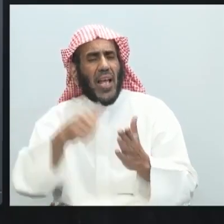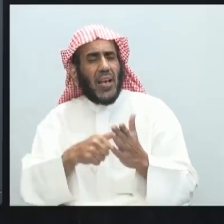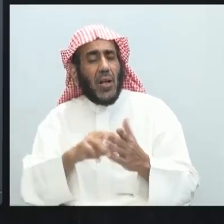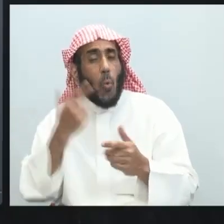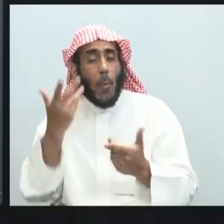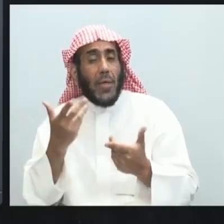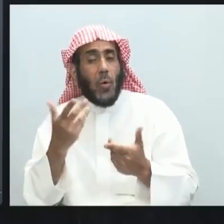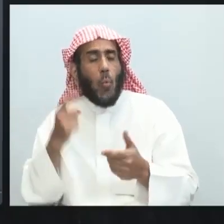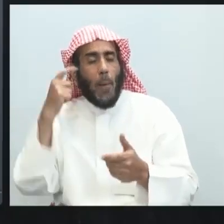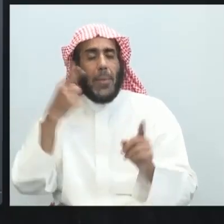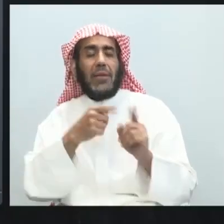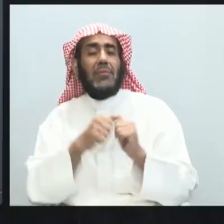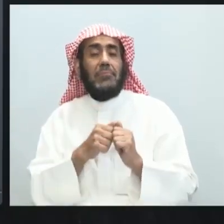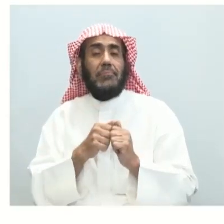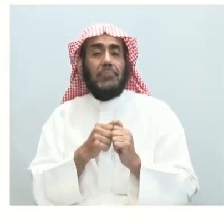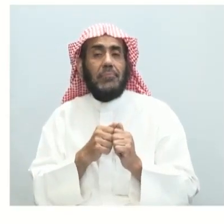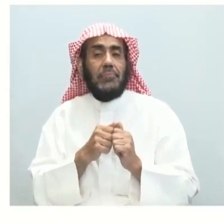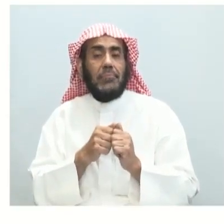وماذا ومعرفه